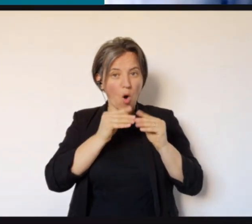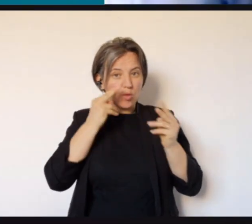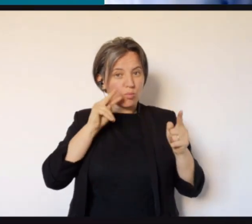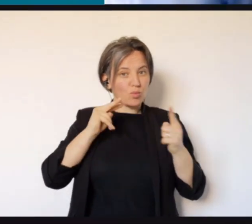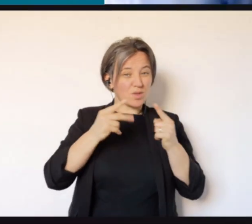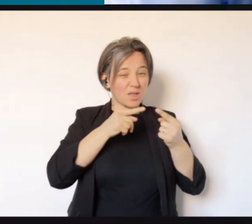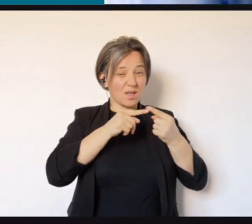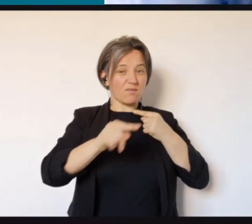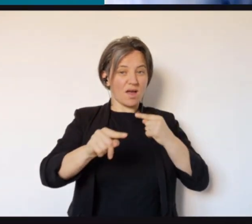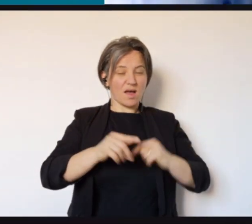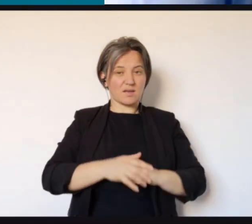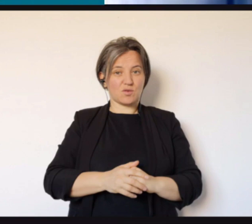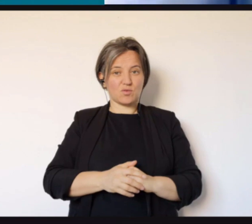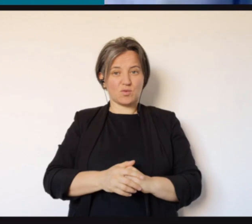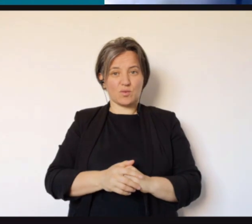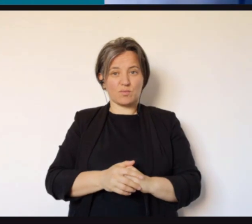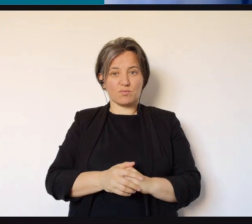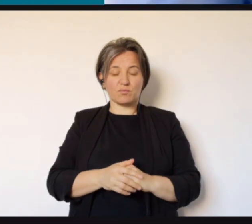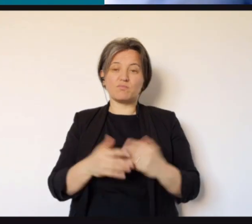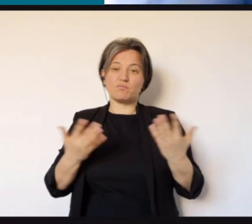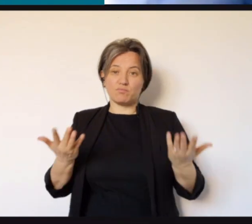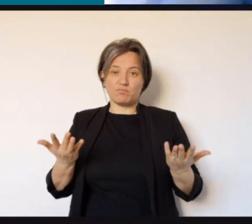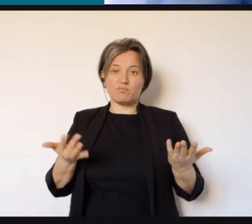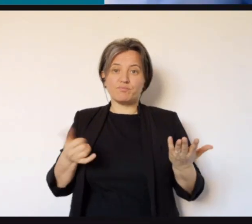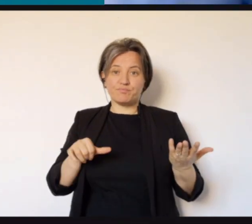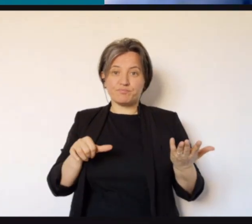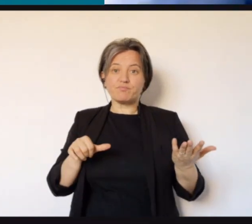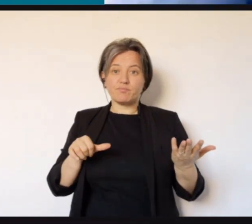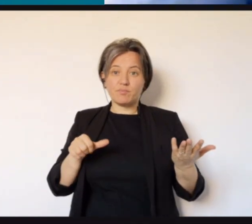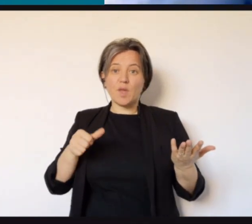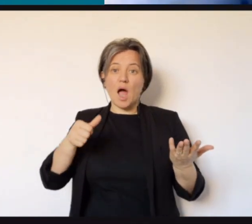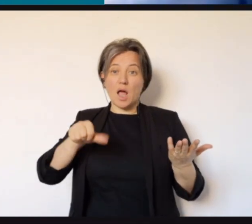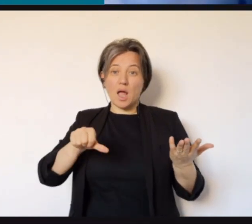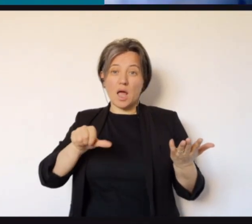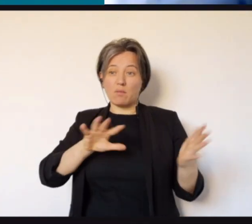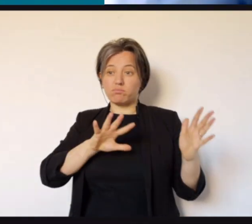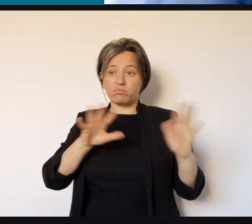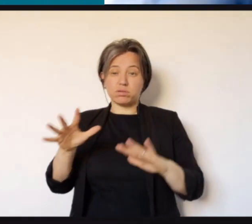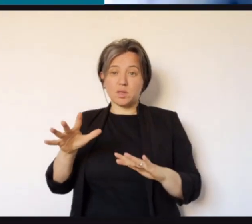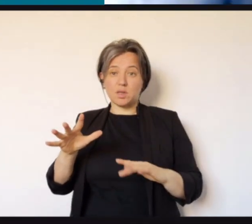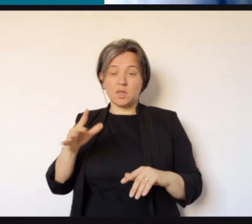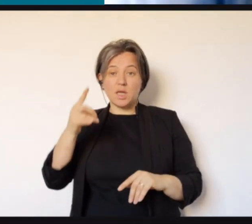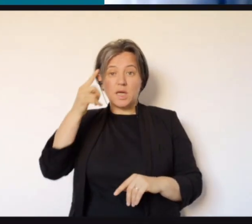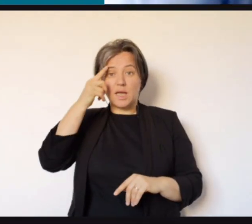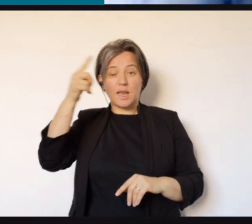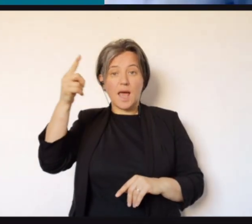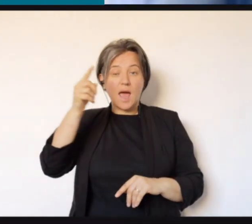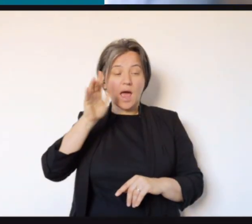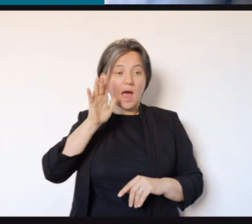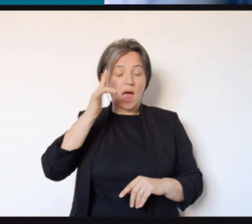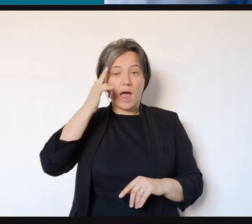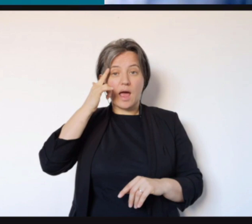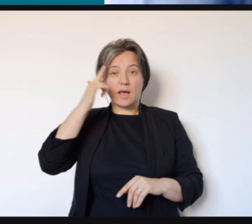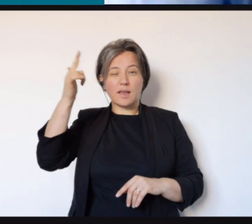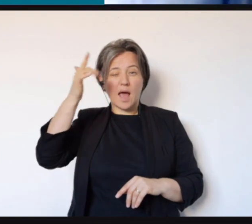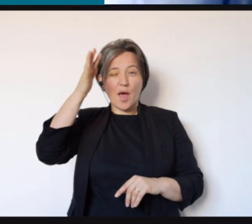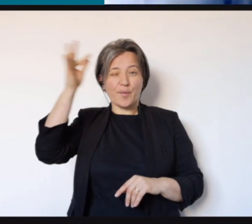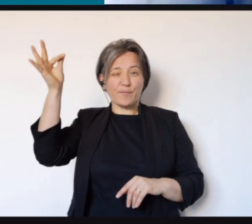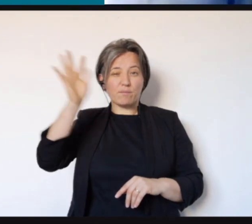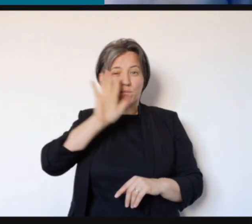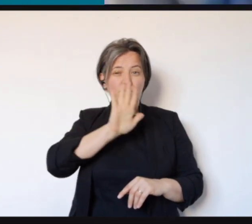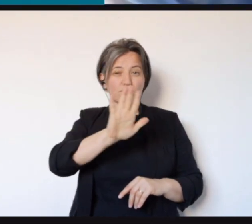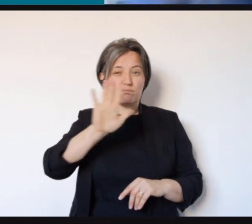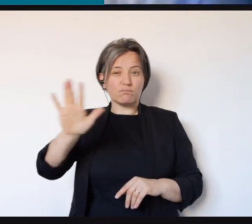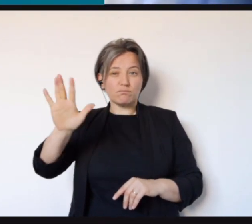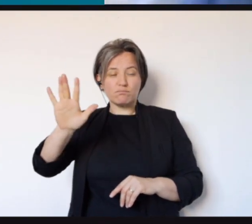maniera diversa, vedere anche alcune posizioni ideologiche che